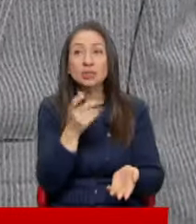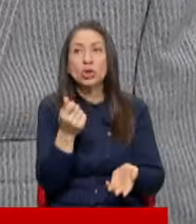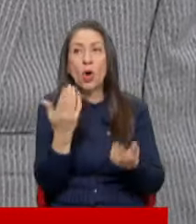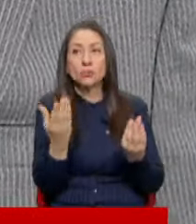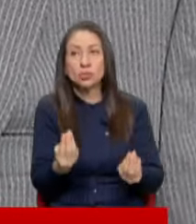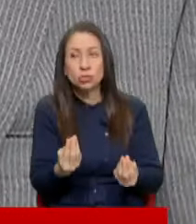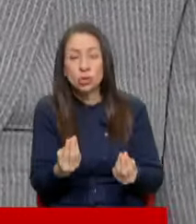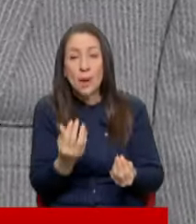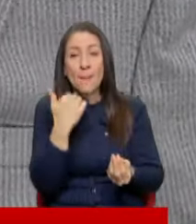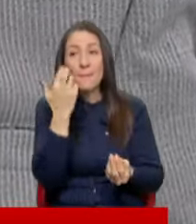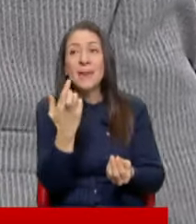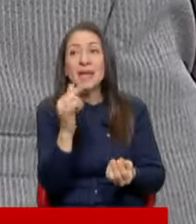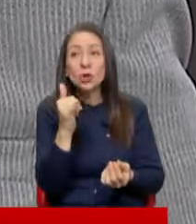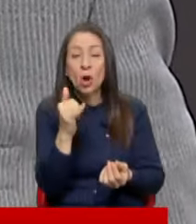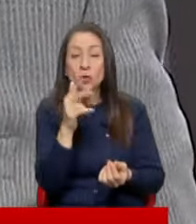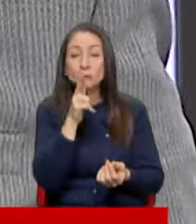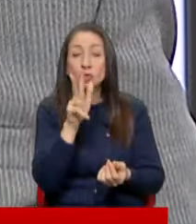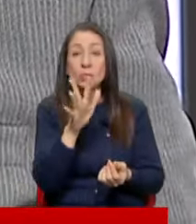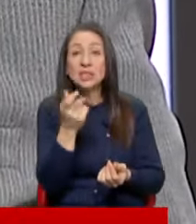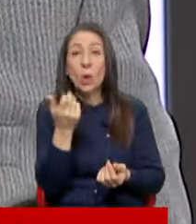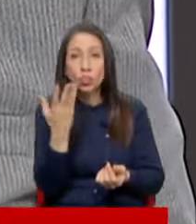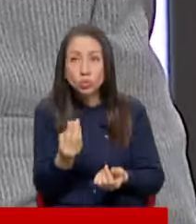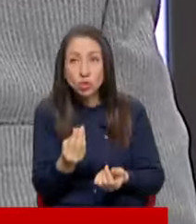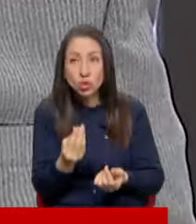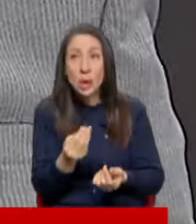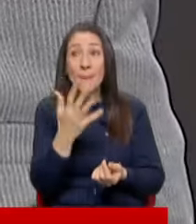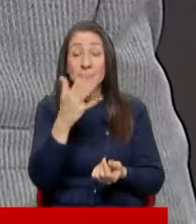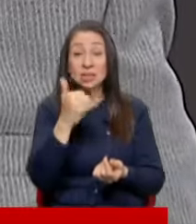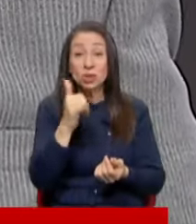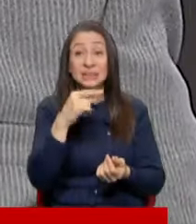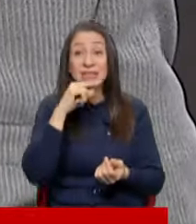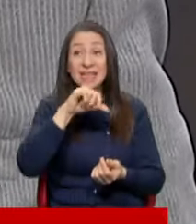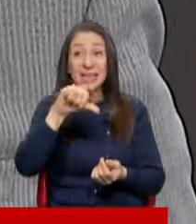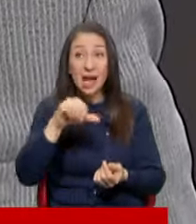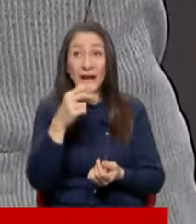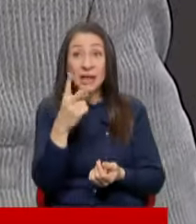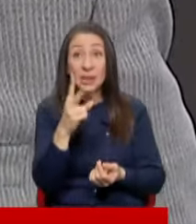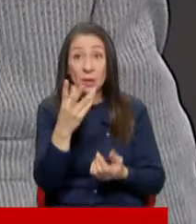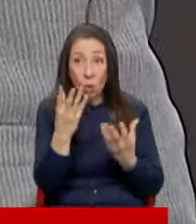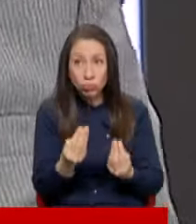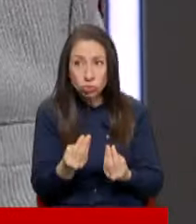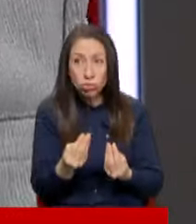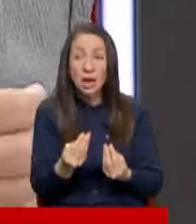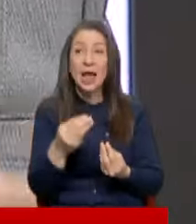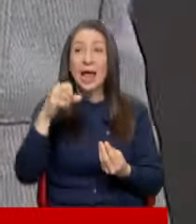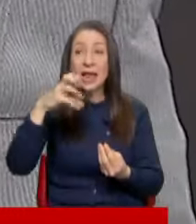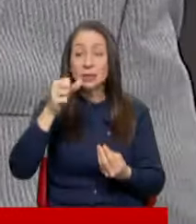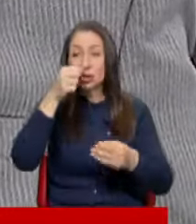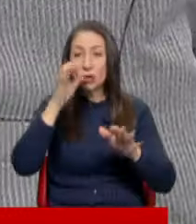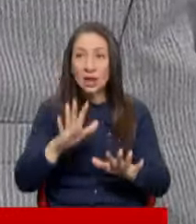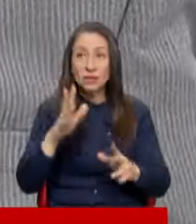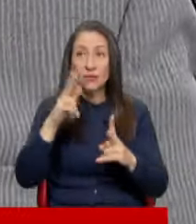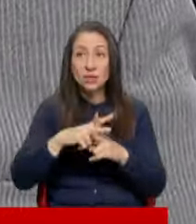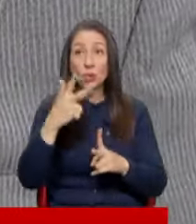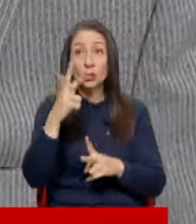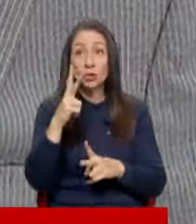olmuş peynirin kilosu 335 lira olmuş 5 kiloluk zeytinyağı 2.000 L olmuş elektrik doğalgaz